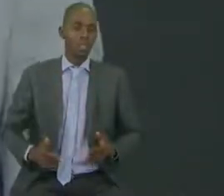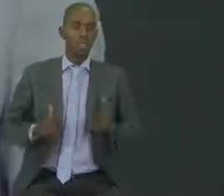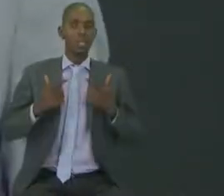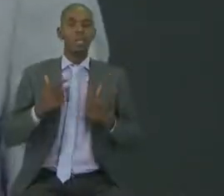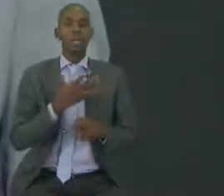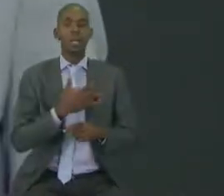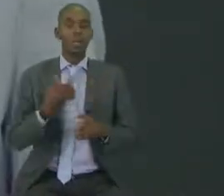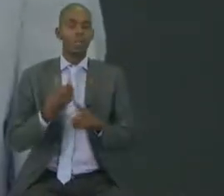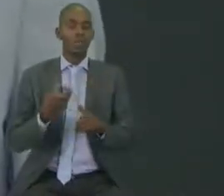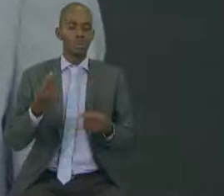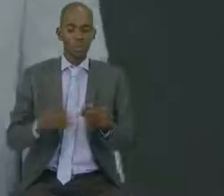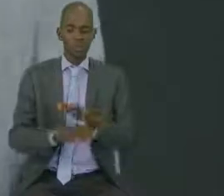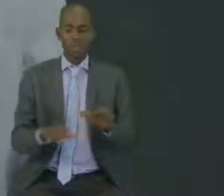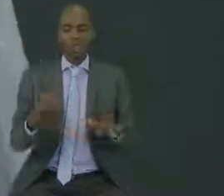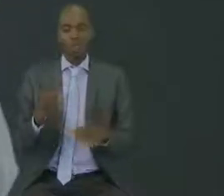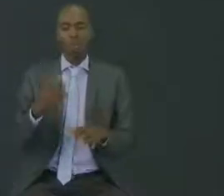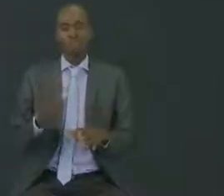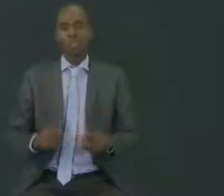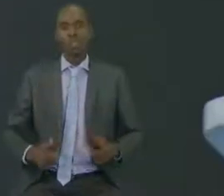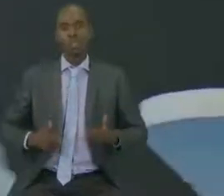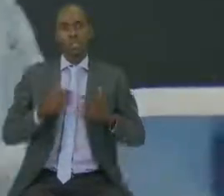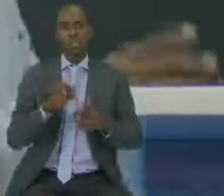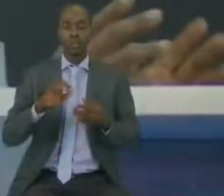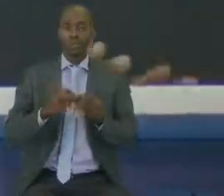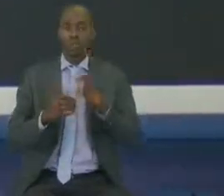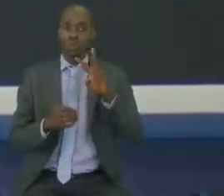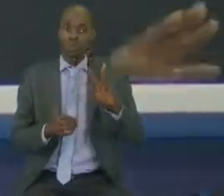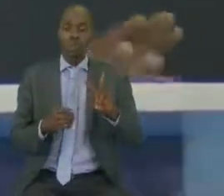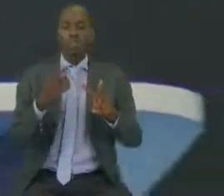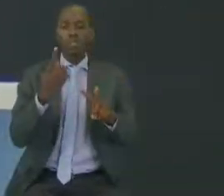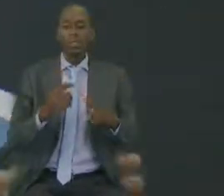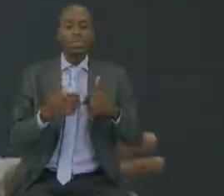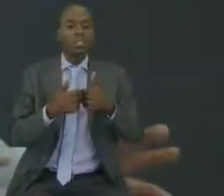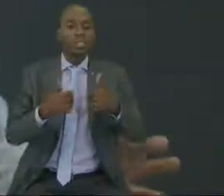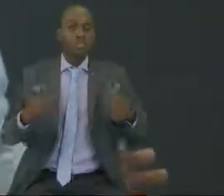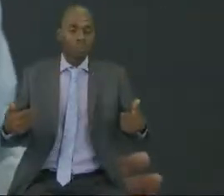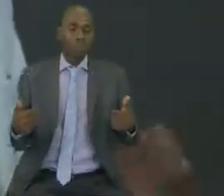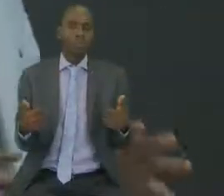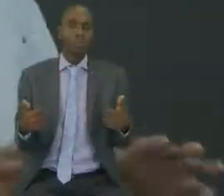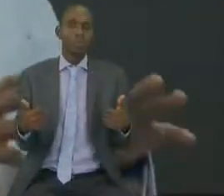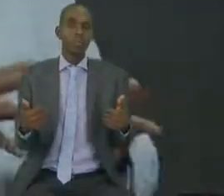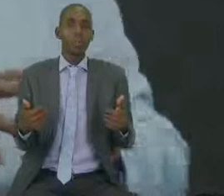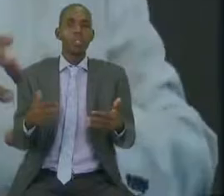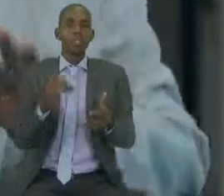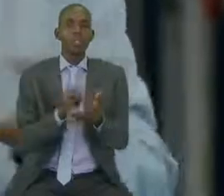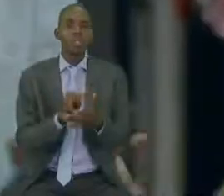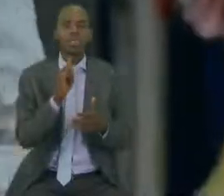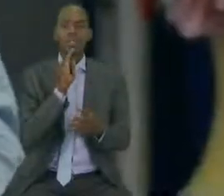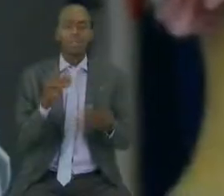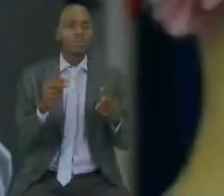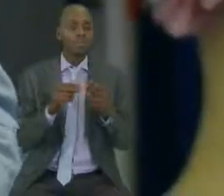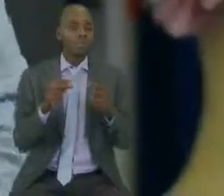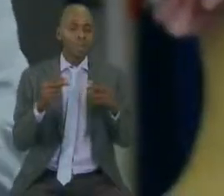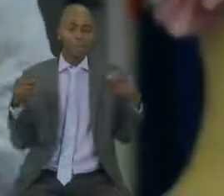de la vie et de la terre des vivants. Deuxièmement, la séparation en réalité qui